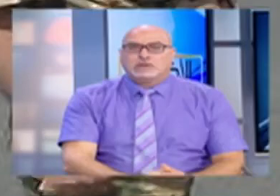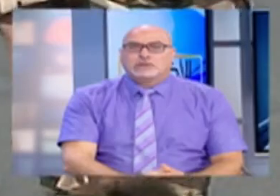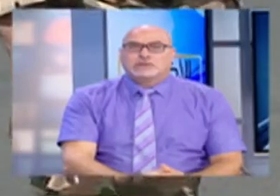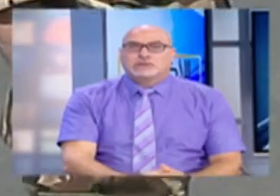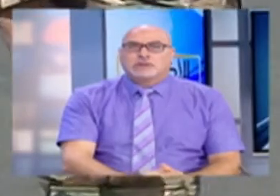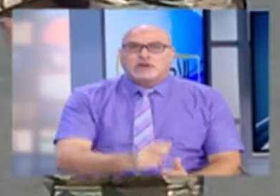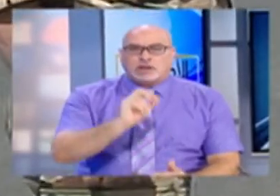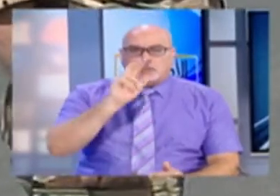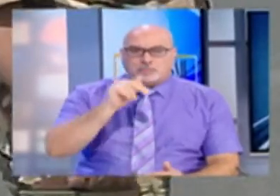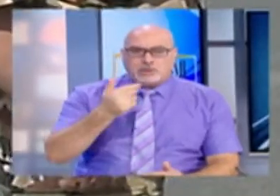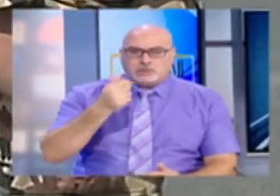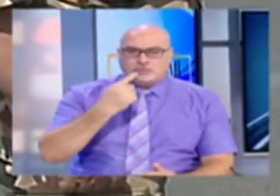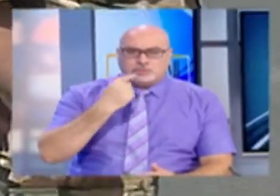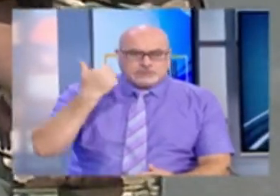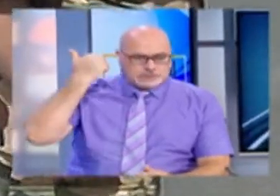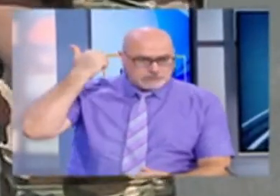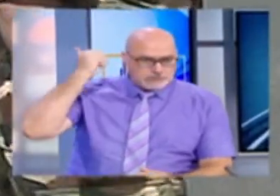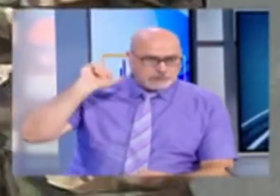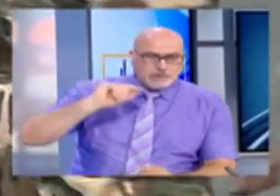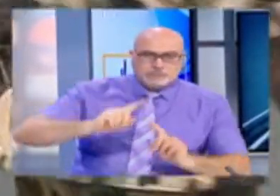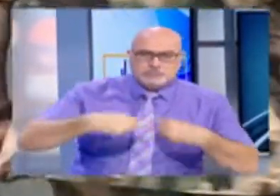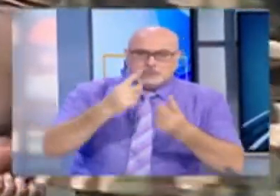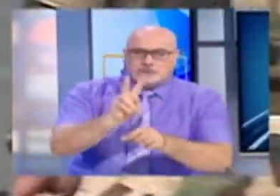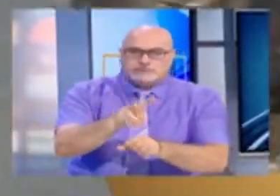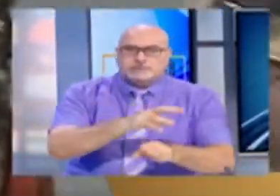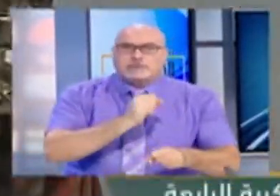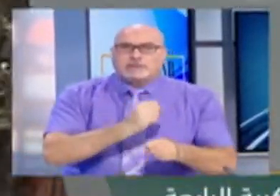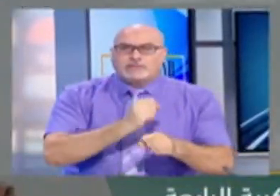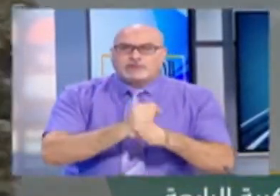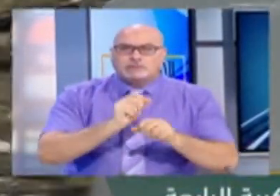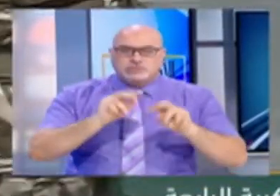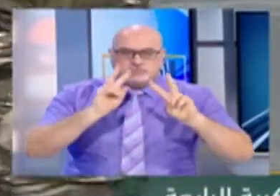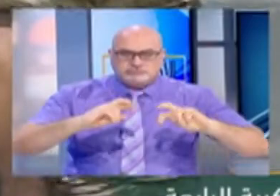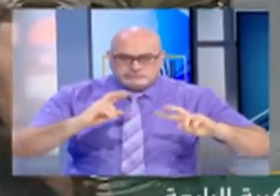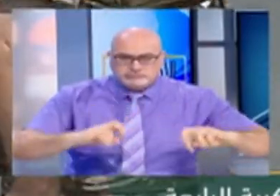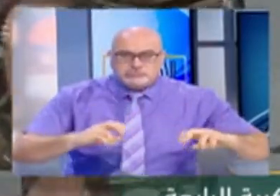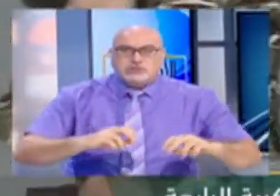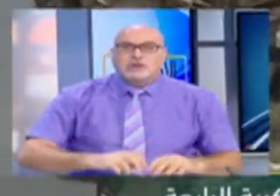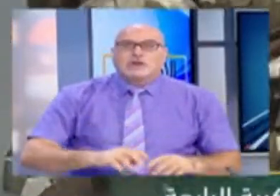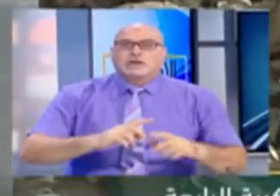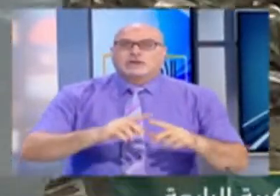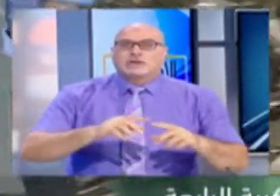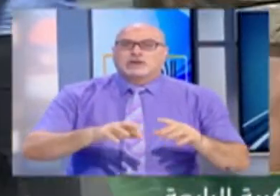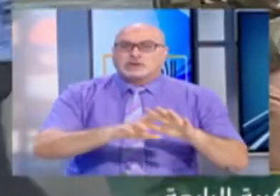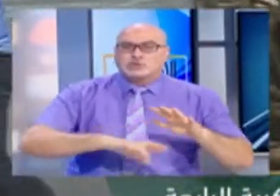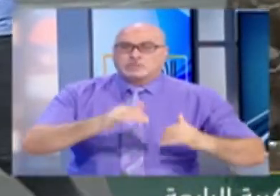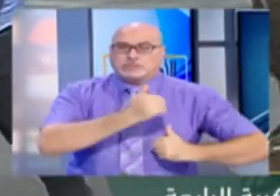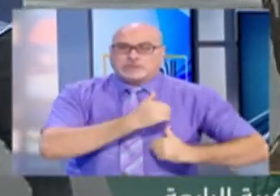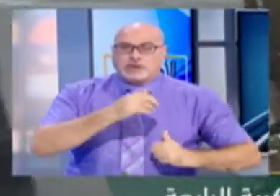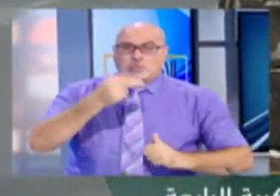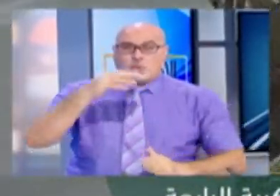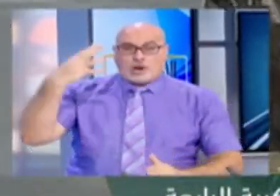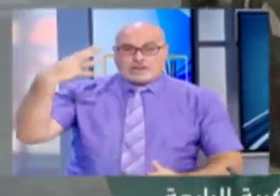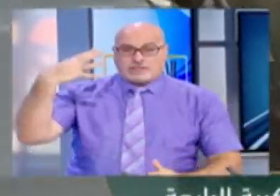الشعبي ابتداء من يوم أمس، شرع في زيارة عمل وتفقد إلى الناحية العسكرية الرابعة